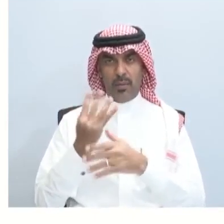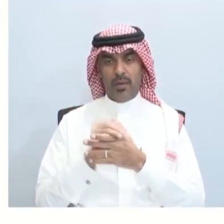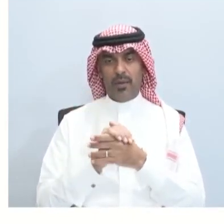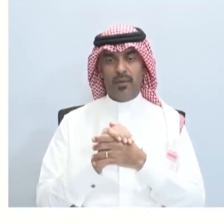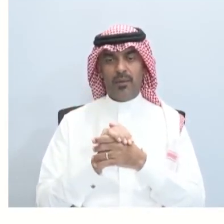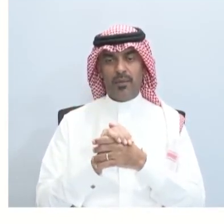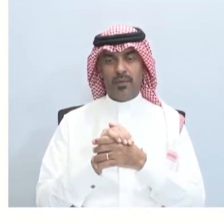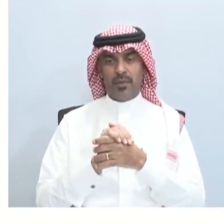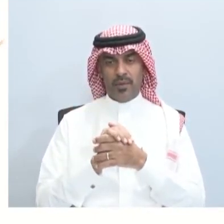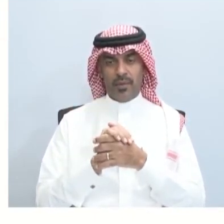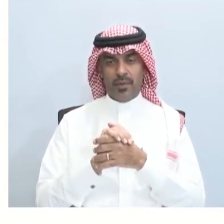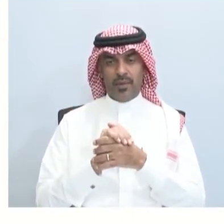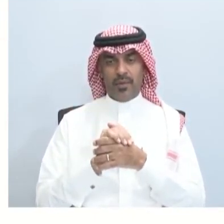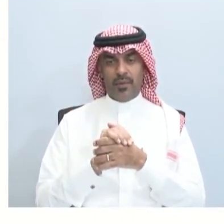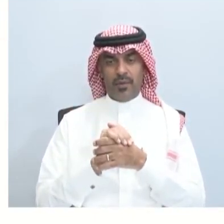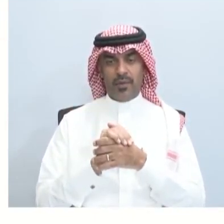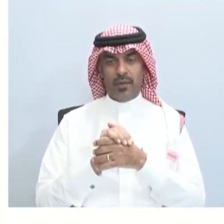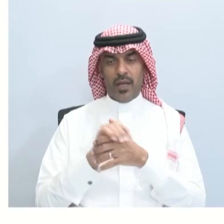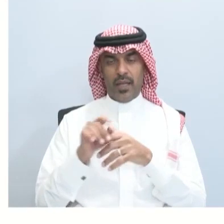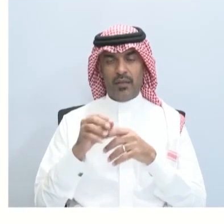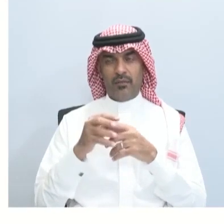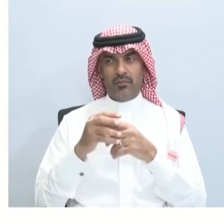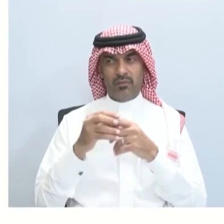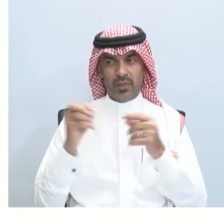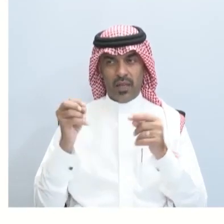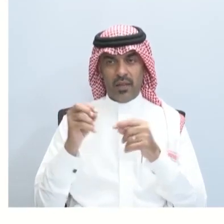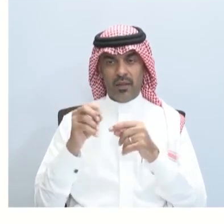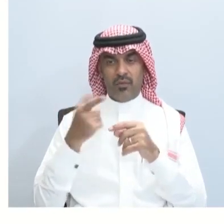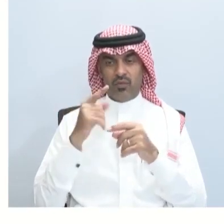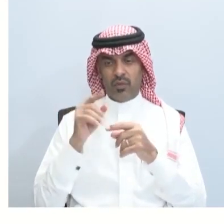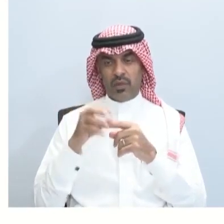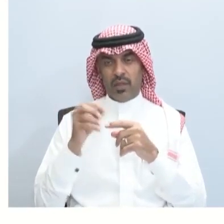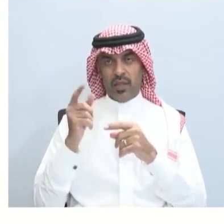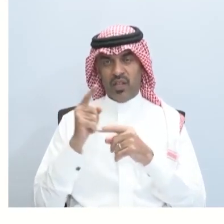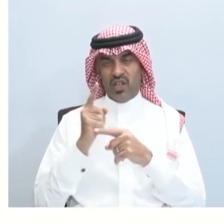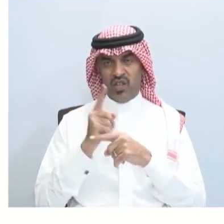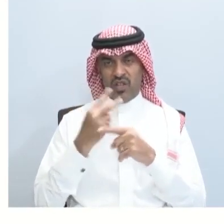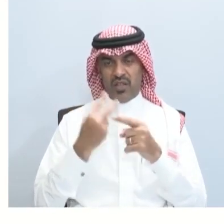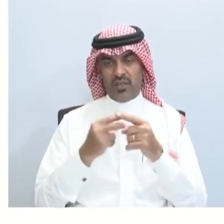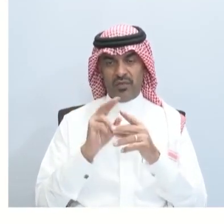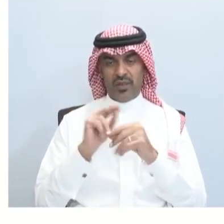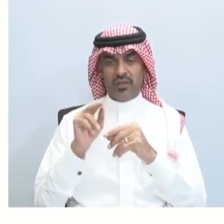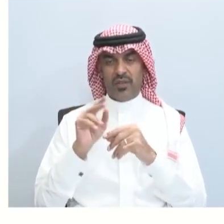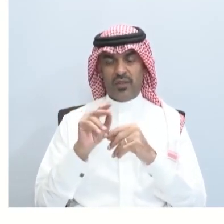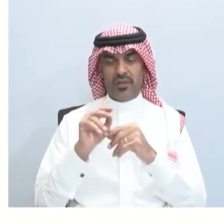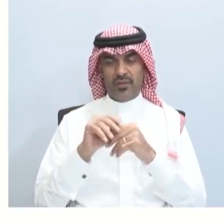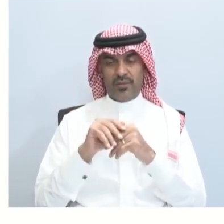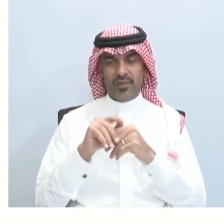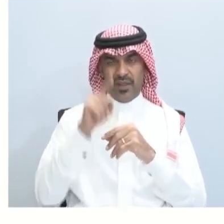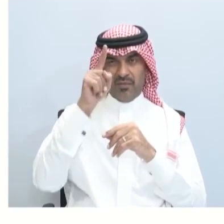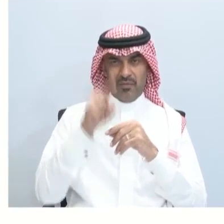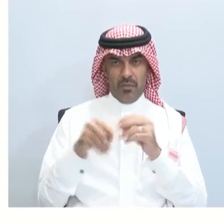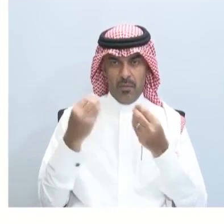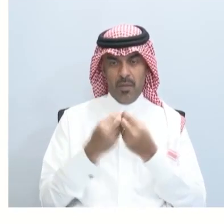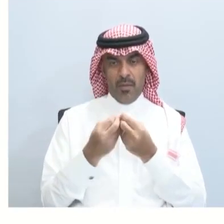لحل هذه المتباينه سوف نطرح نصف من الطرفين هنا في الطرف الايمن زائد نصف وناقص نصف صفر